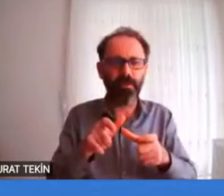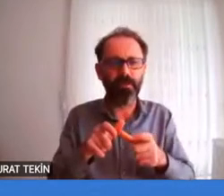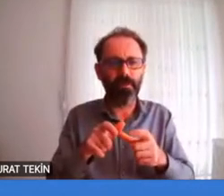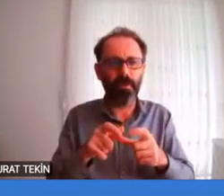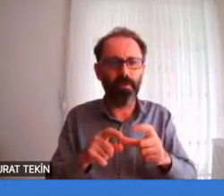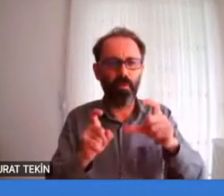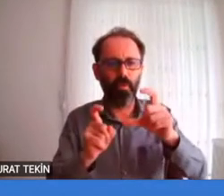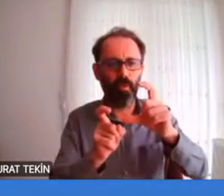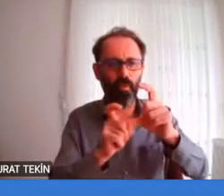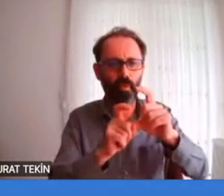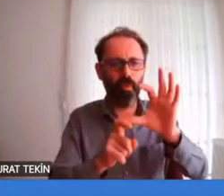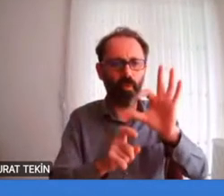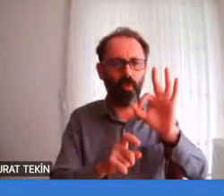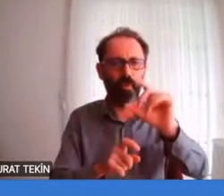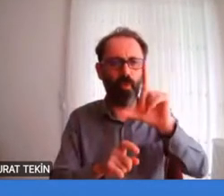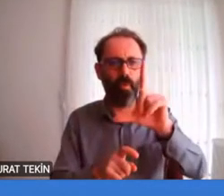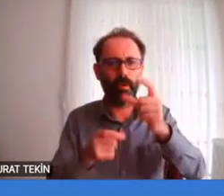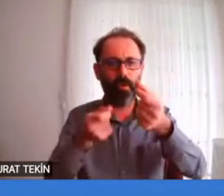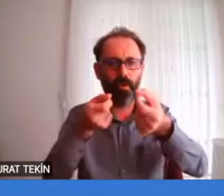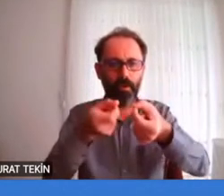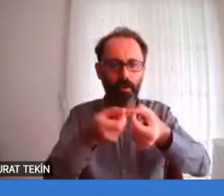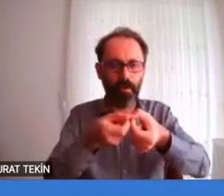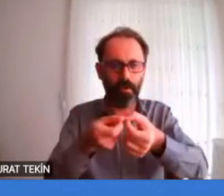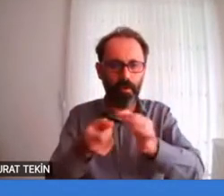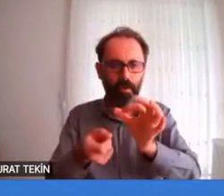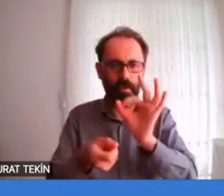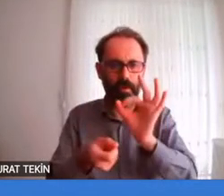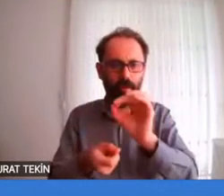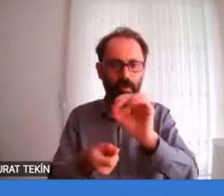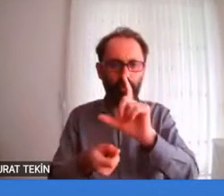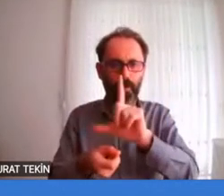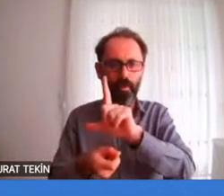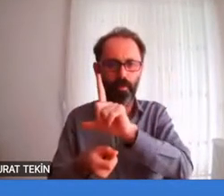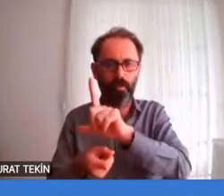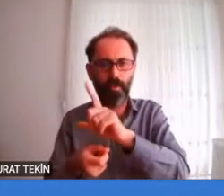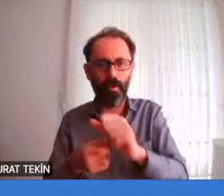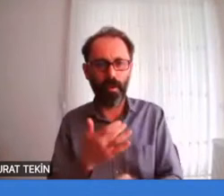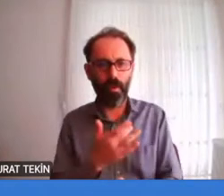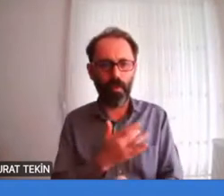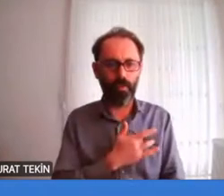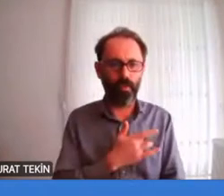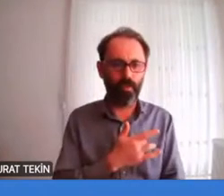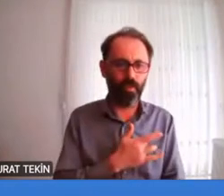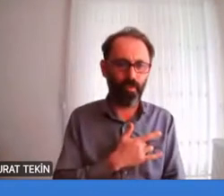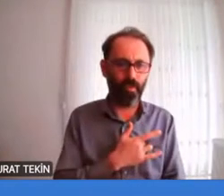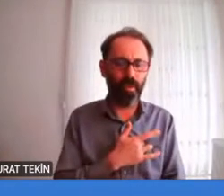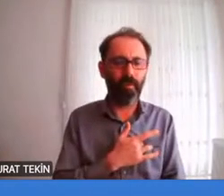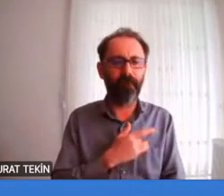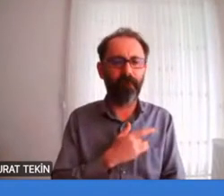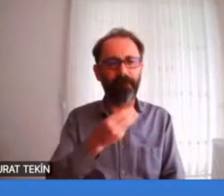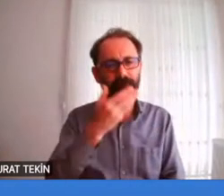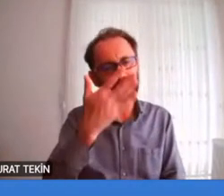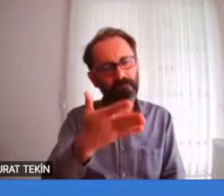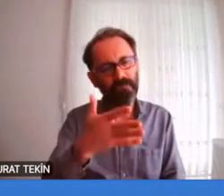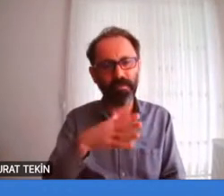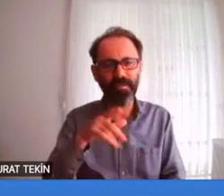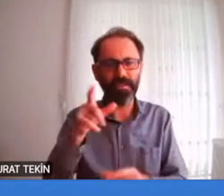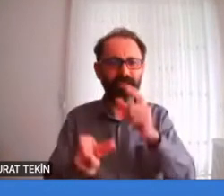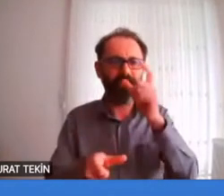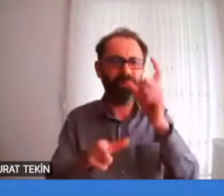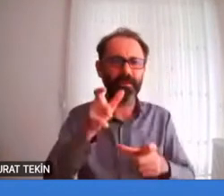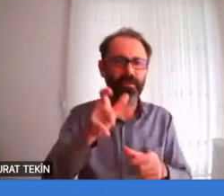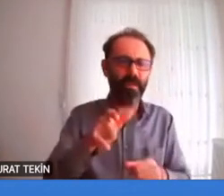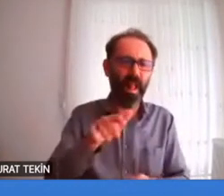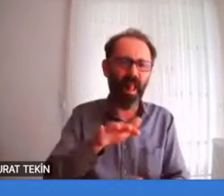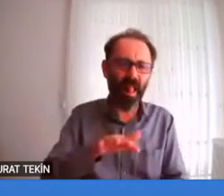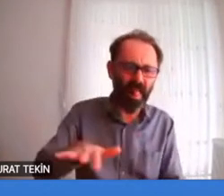gerçekten inanılmaz bir ekip. Müthiş bir kenetlenme. hayatımızın hepimiz birinci sırasına.